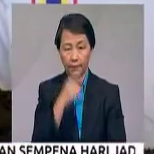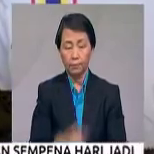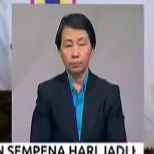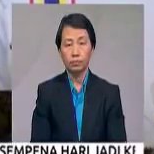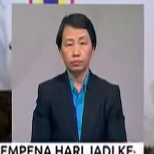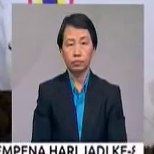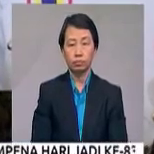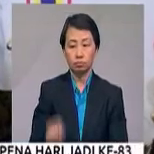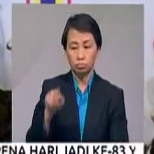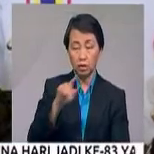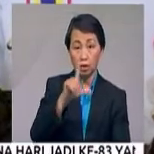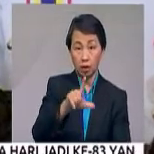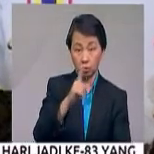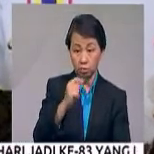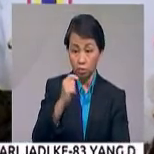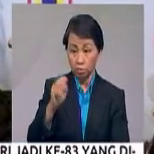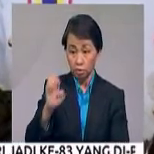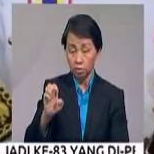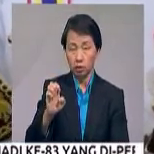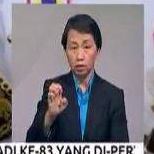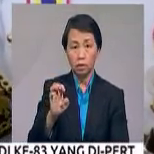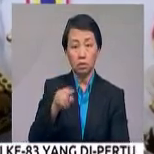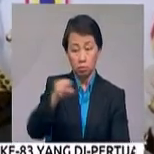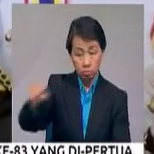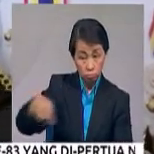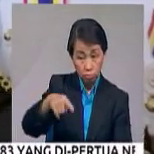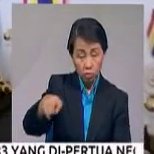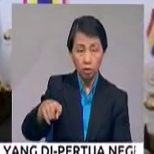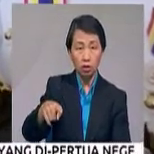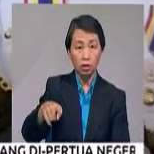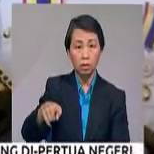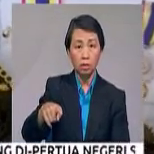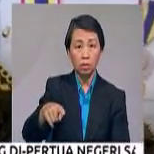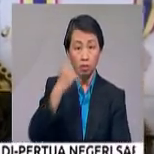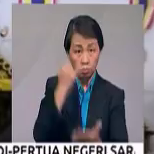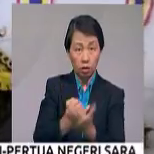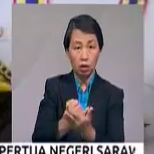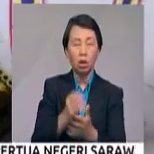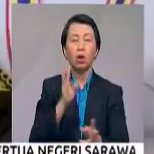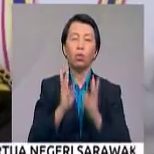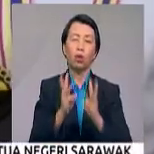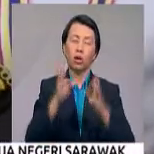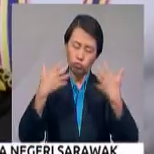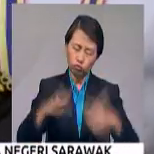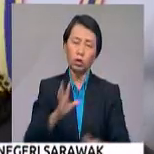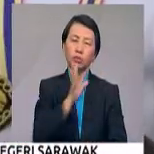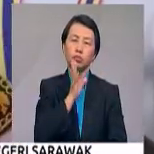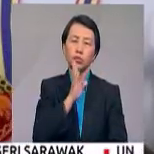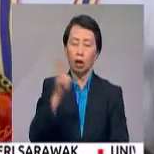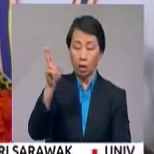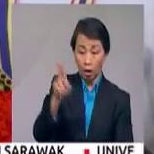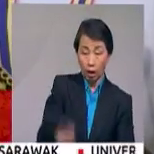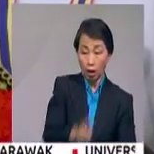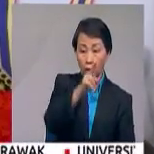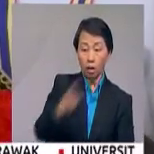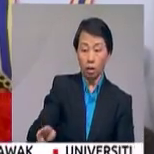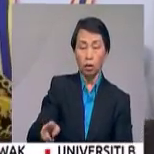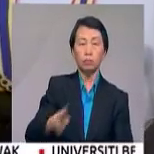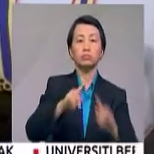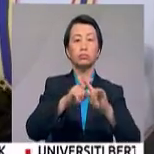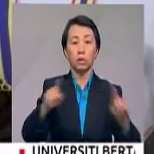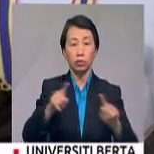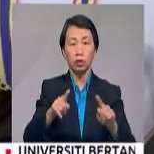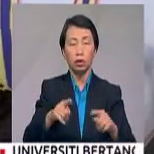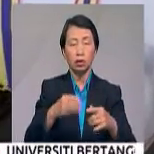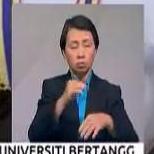Mereka pengganas walaupun dikatakan sudah diharamkan ataupun apa dan sebagainya, dan masa ini telah berlalu.